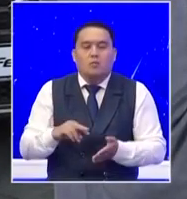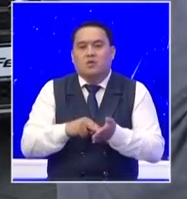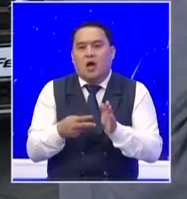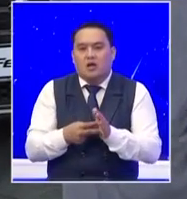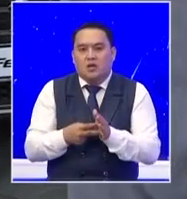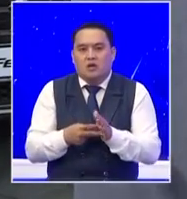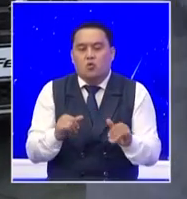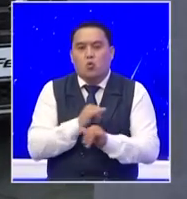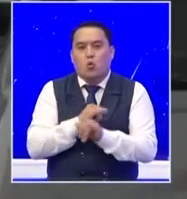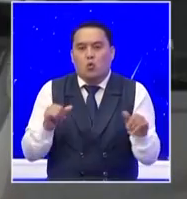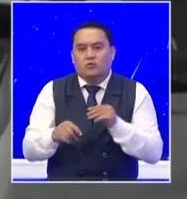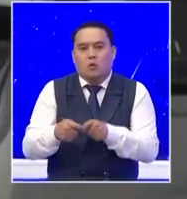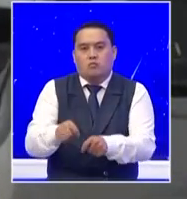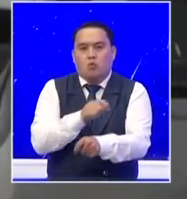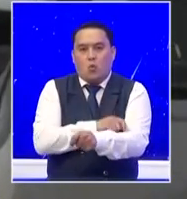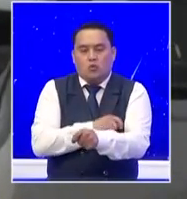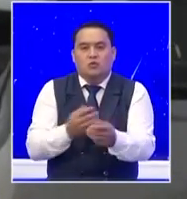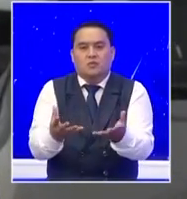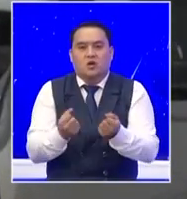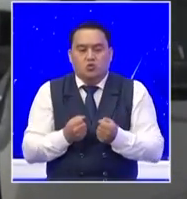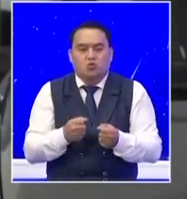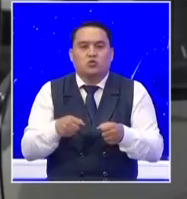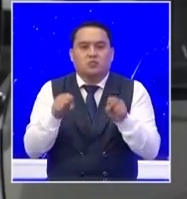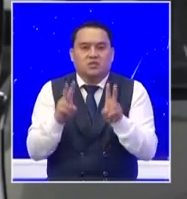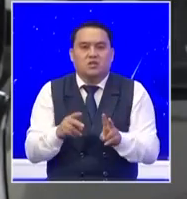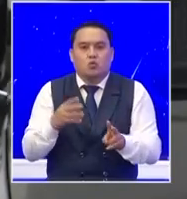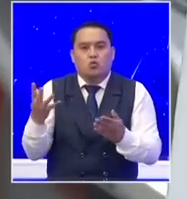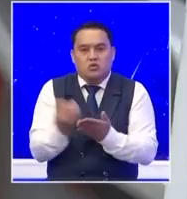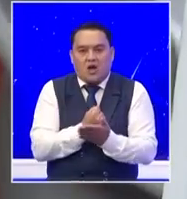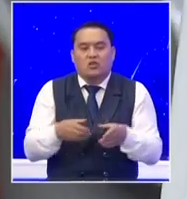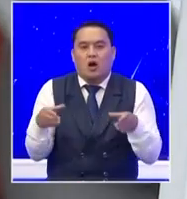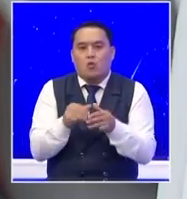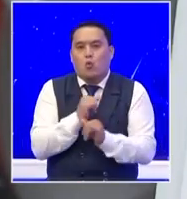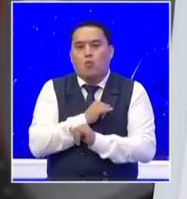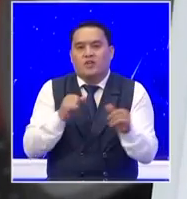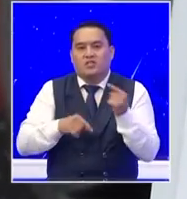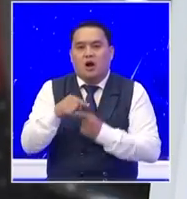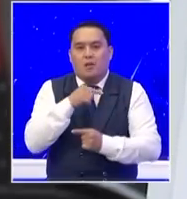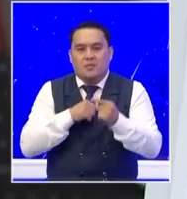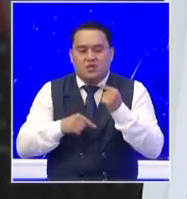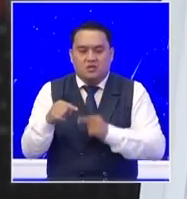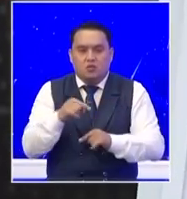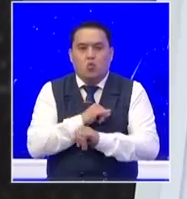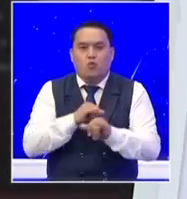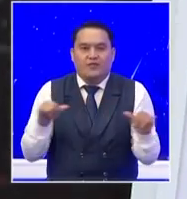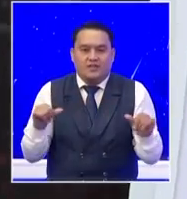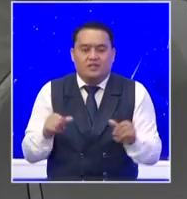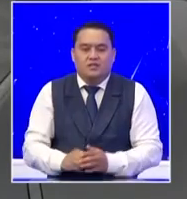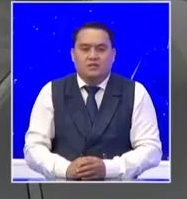планах Игоря – расширение площади и набор персонала. Удачное вложение поможет компании увеличить обороты и расширить клиентскую